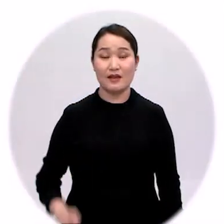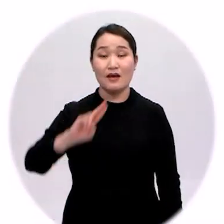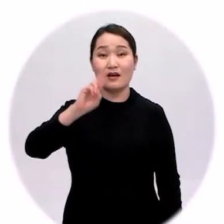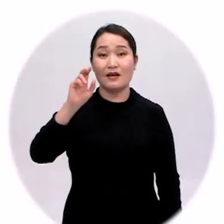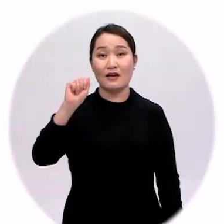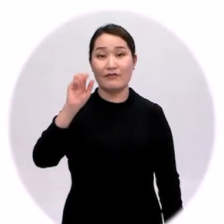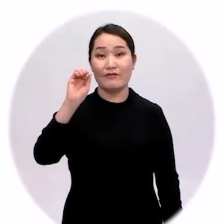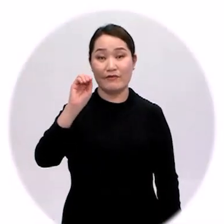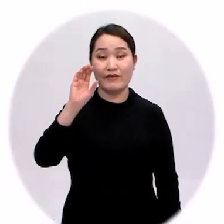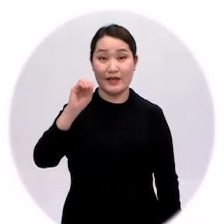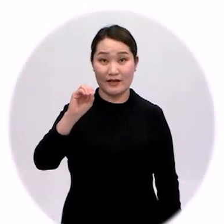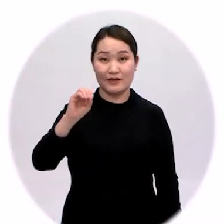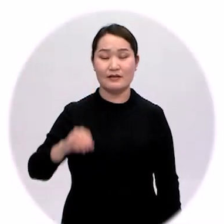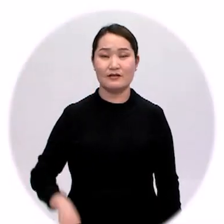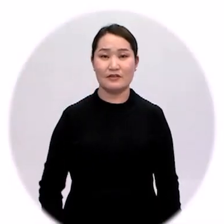Кафе,